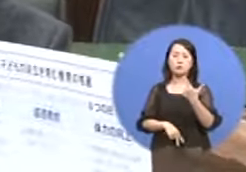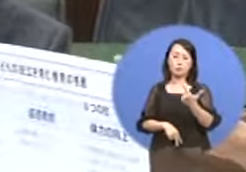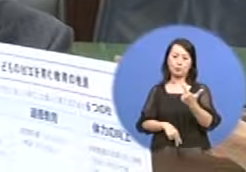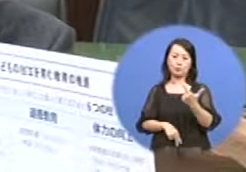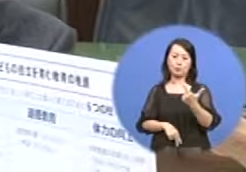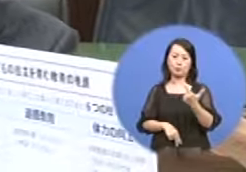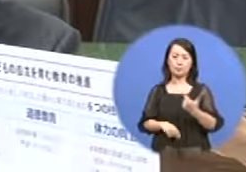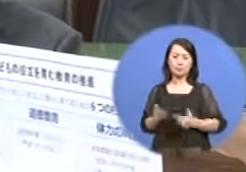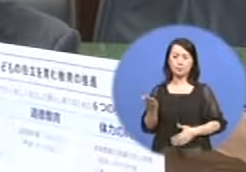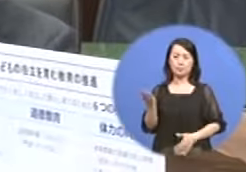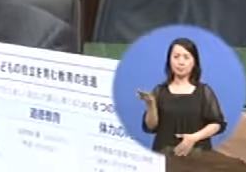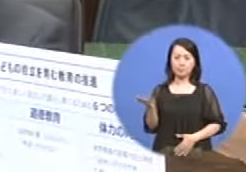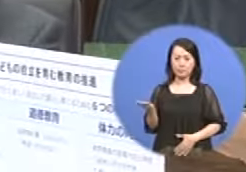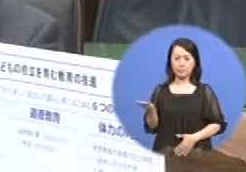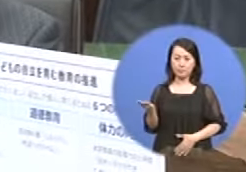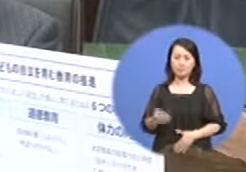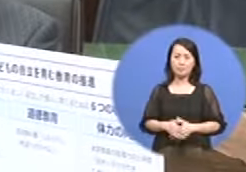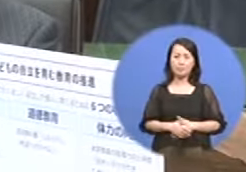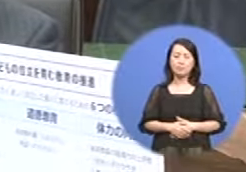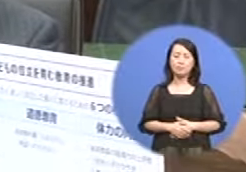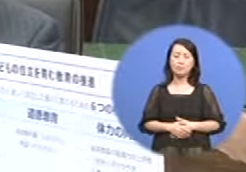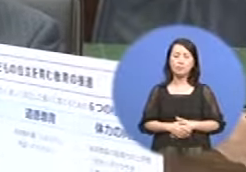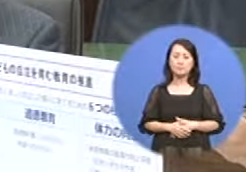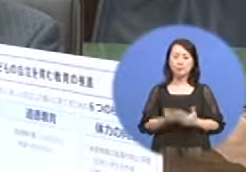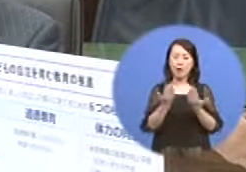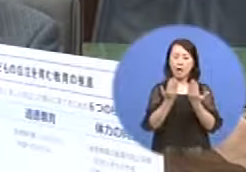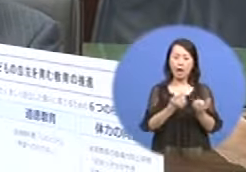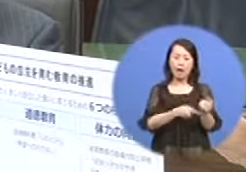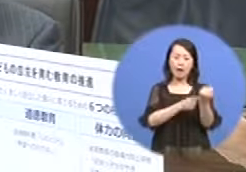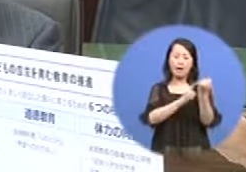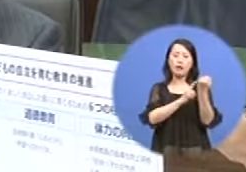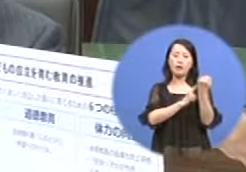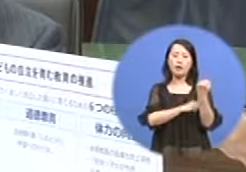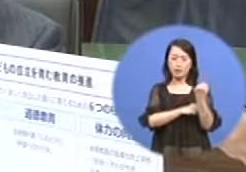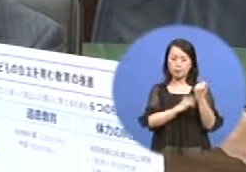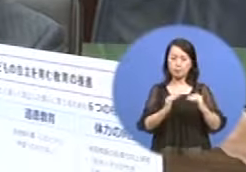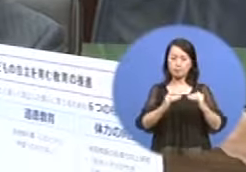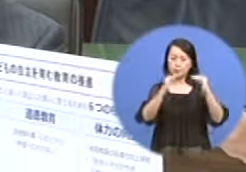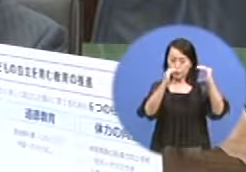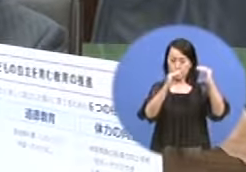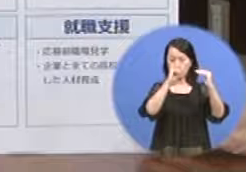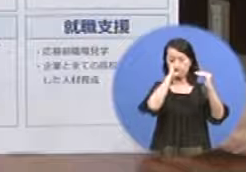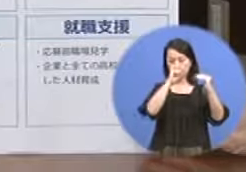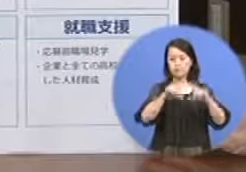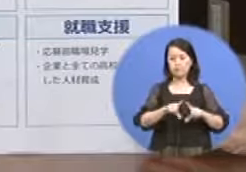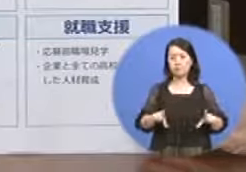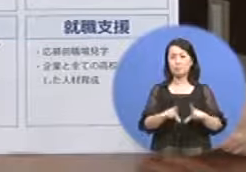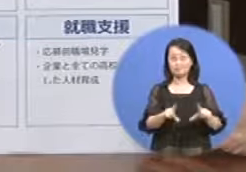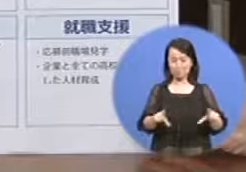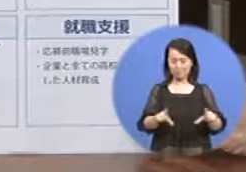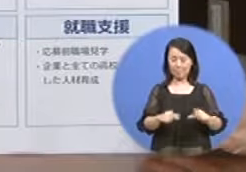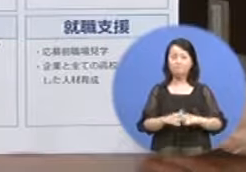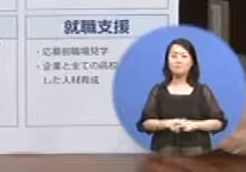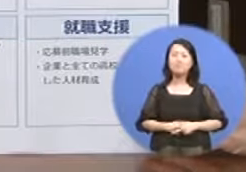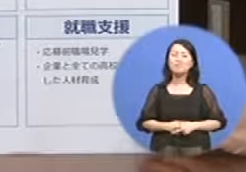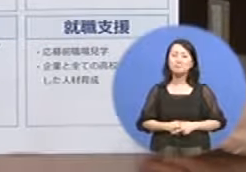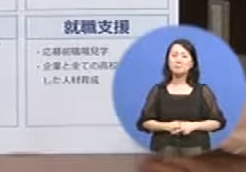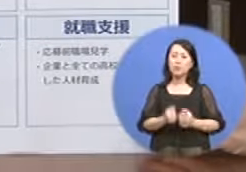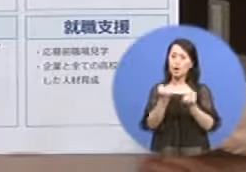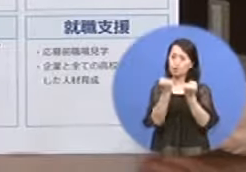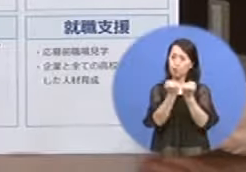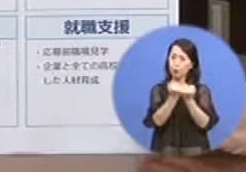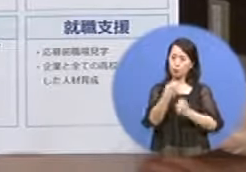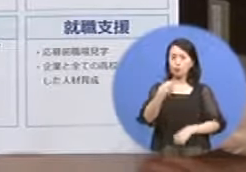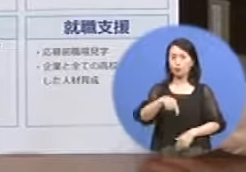ね。 はいはい、 それで一つはまあ学力は高い方がいいに決まってますよね。 はい、 それから道徳